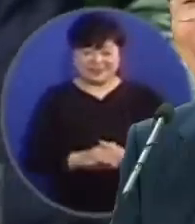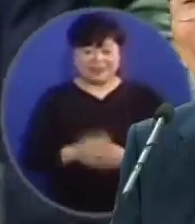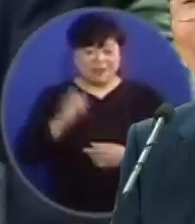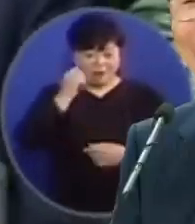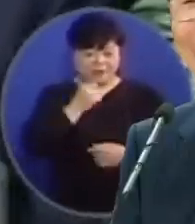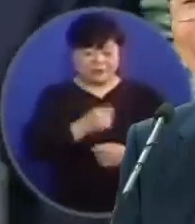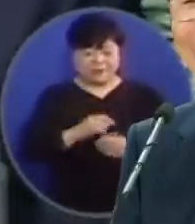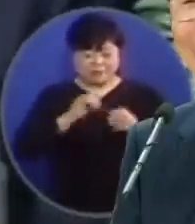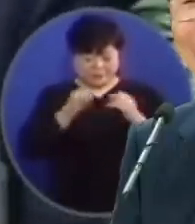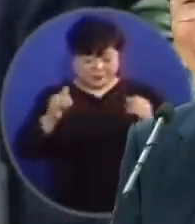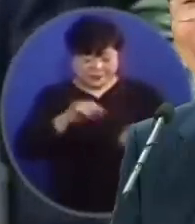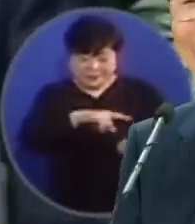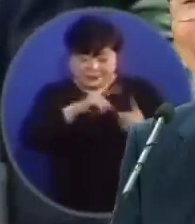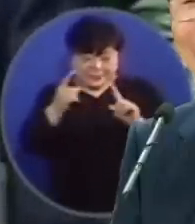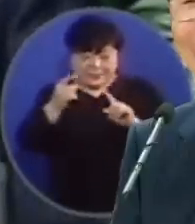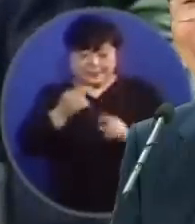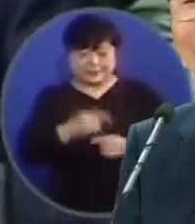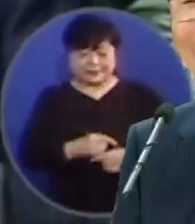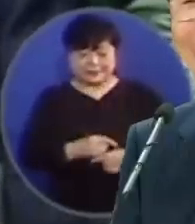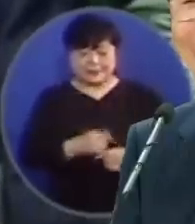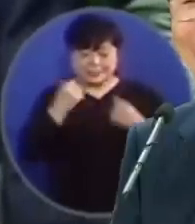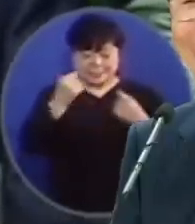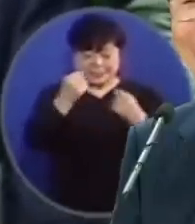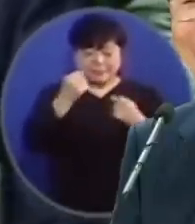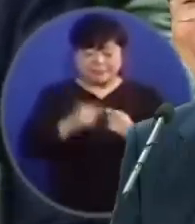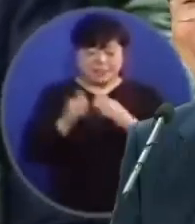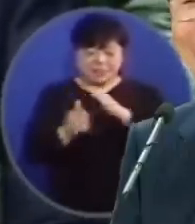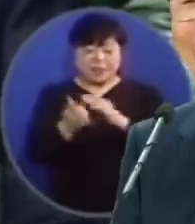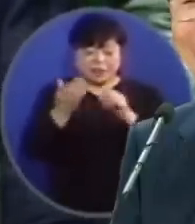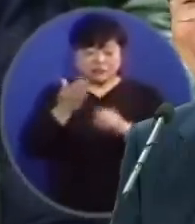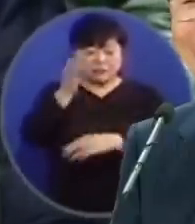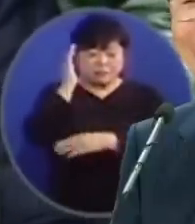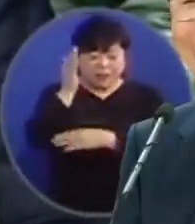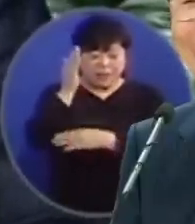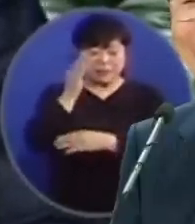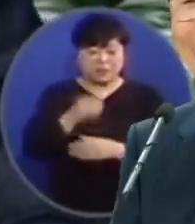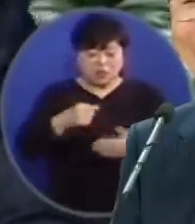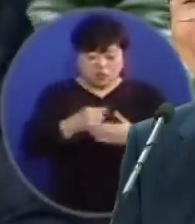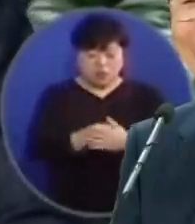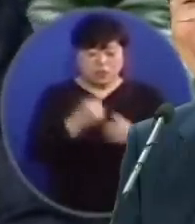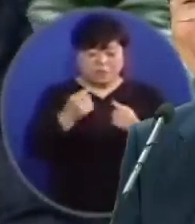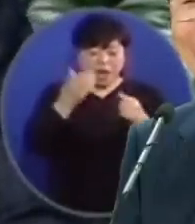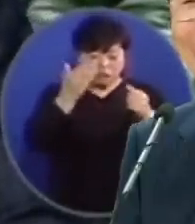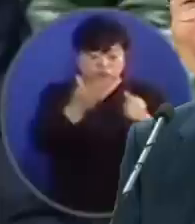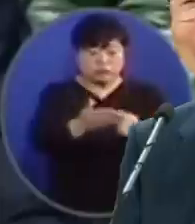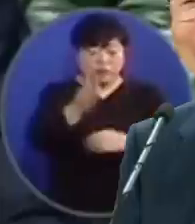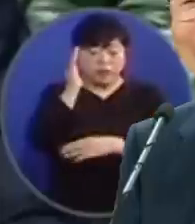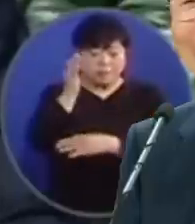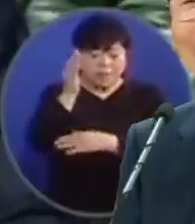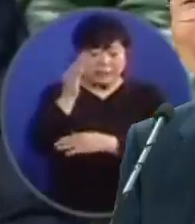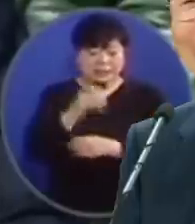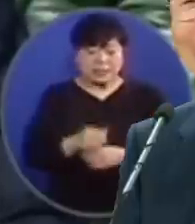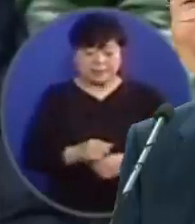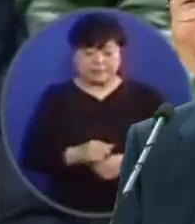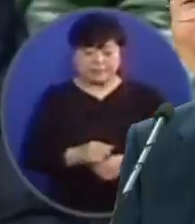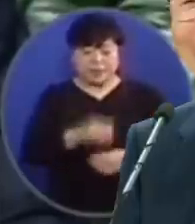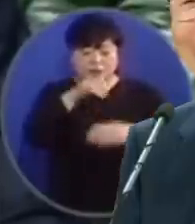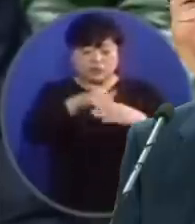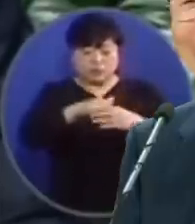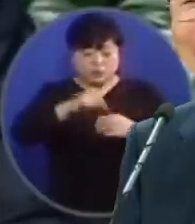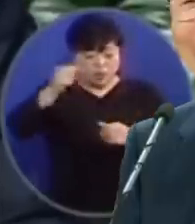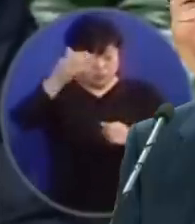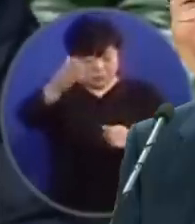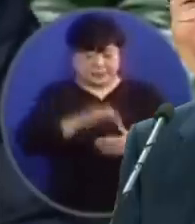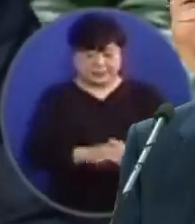어려울 때 국민들이 일어날 수 있는 것은 희망입니다. 용기와 희망을 주면은 어떠한 역경에도